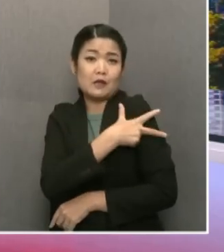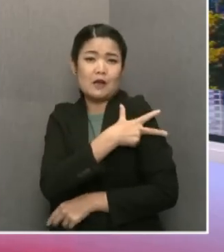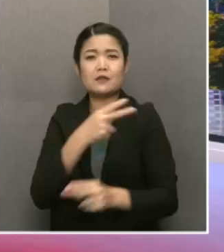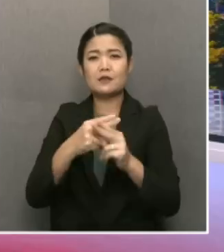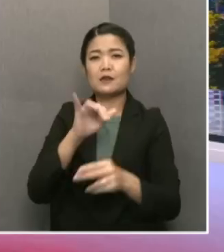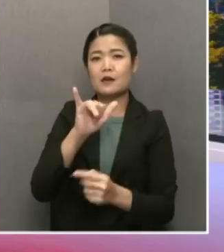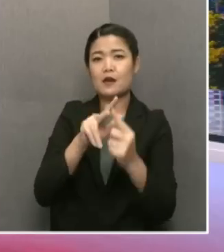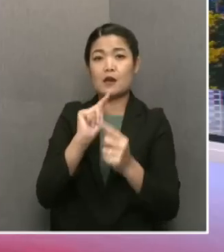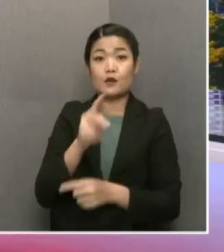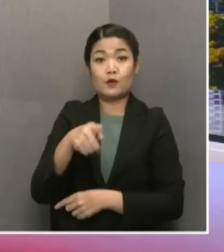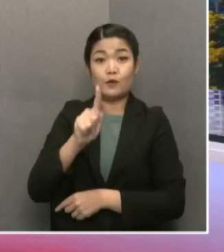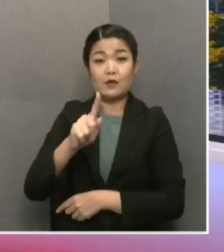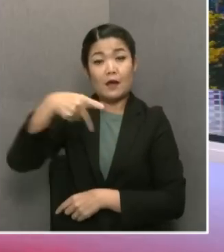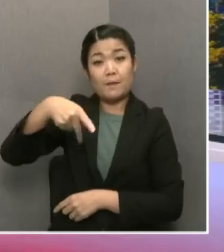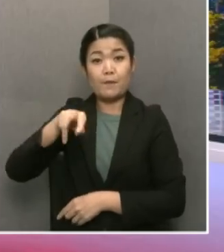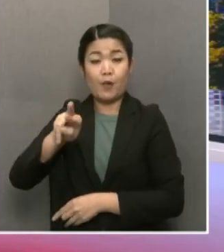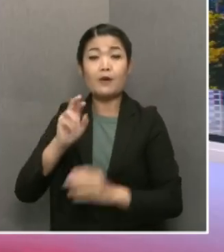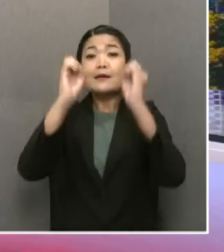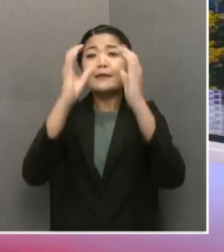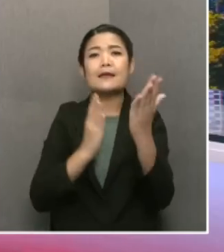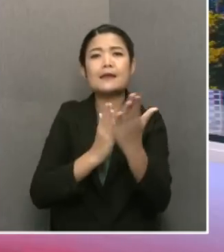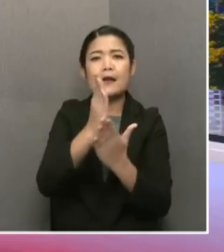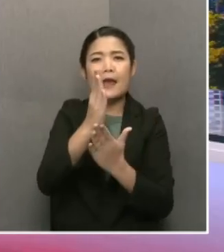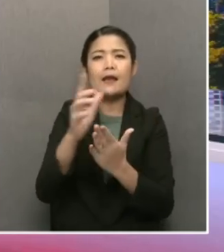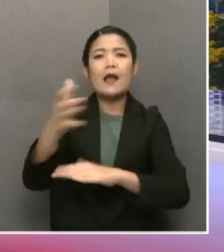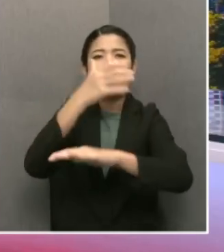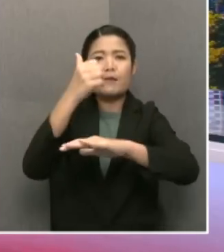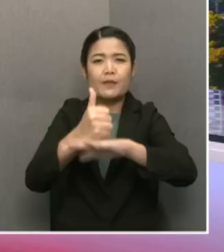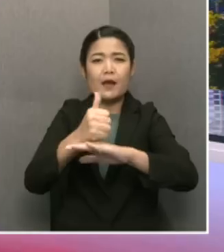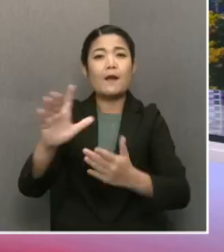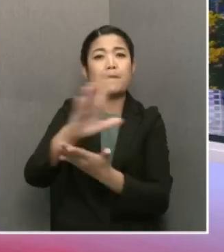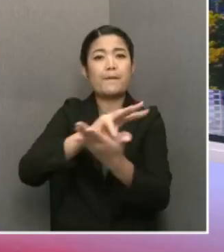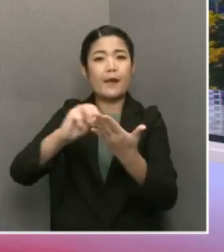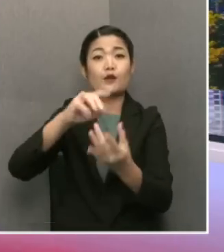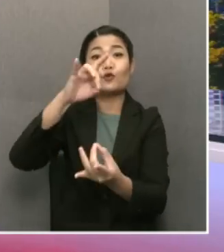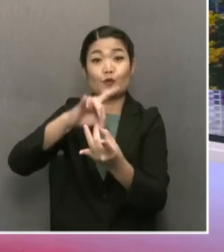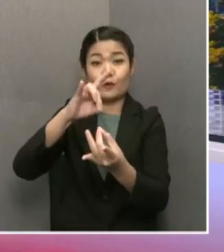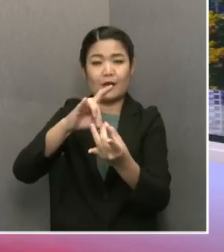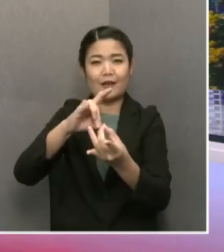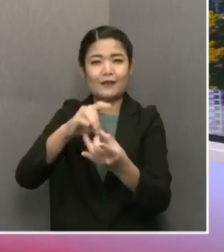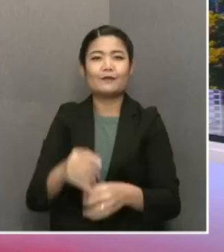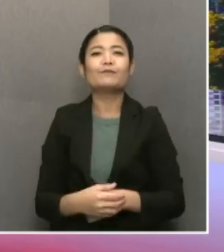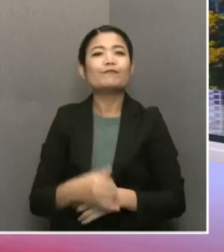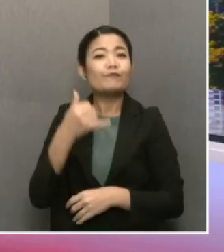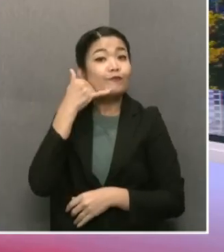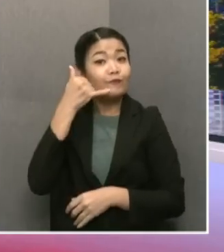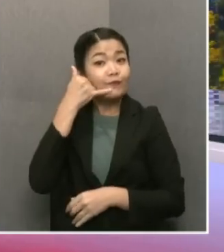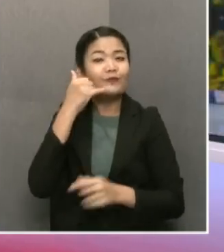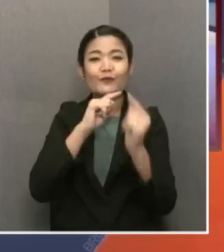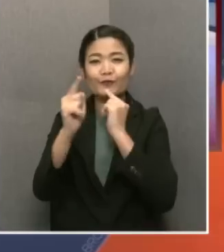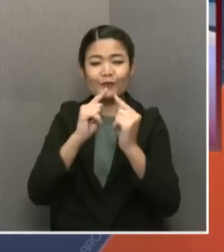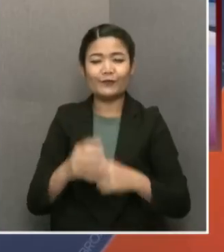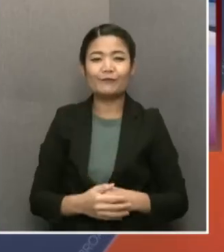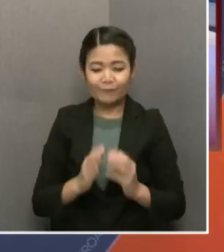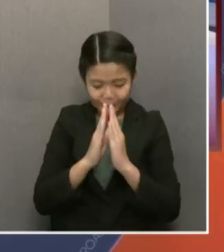อิสรชัยอาจารย์สาขาวิชารัฐศาสตร์มหาวิทยาลัยสุโขทัยธรรมาธิราชท่านอยู่ในสายกับเราแล้วตอนนี้นะคะสวัสดีค่ะอาจารย์